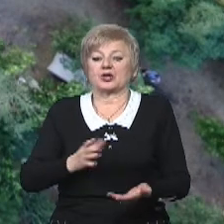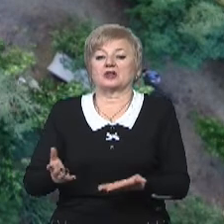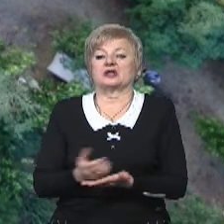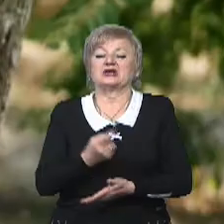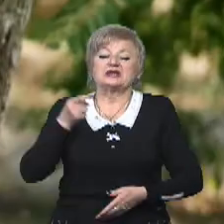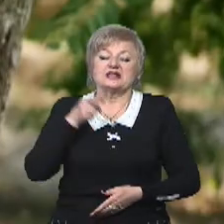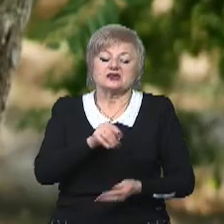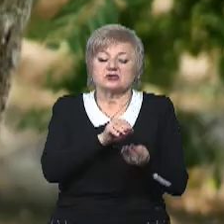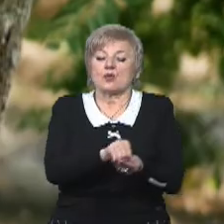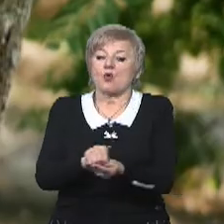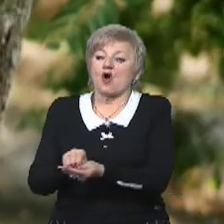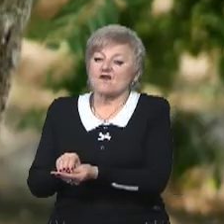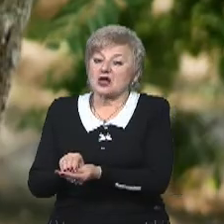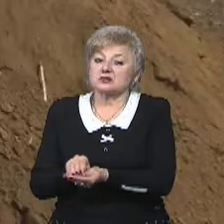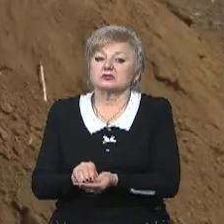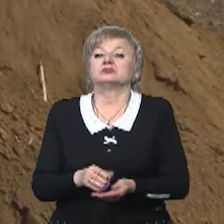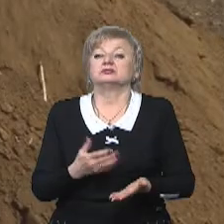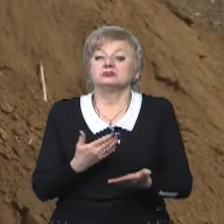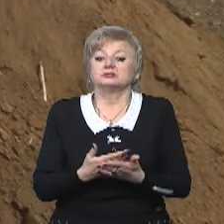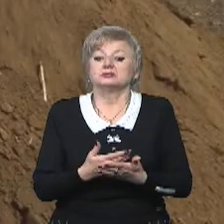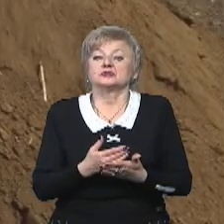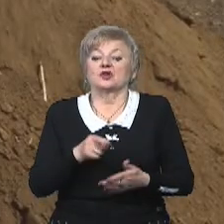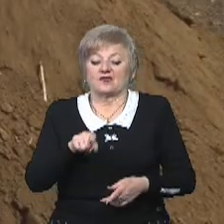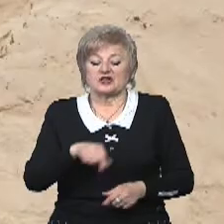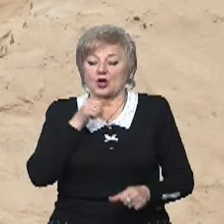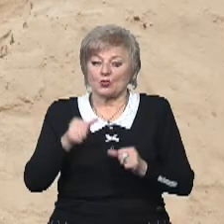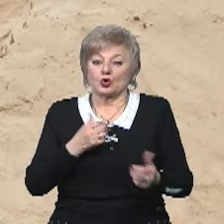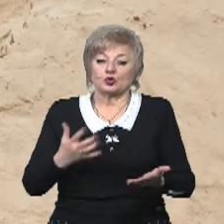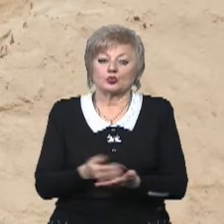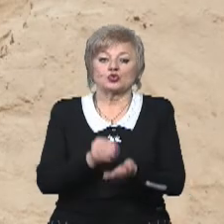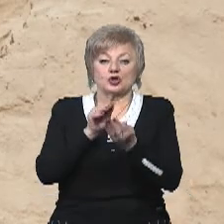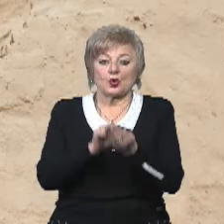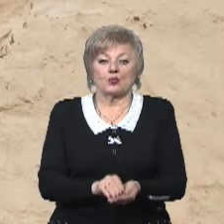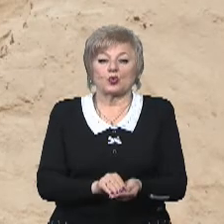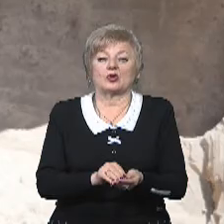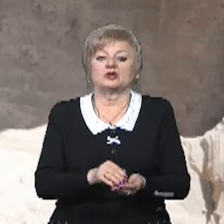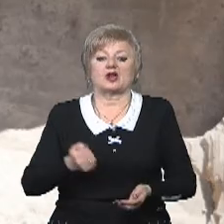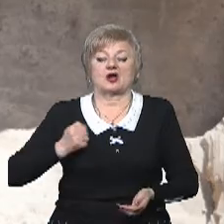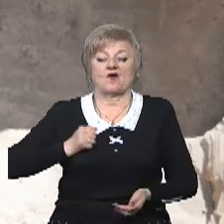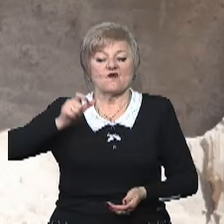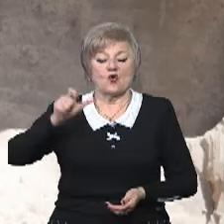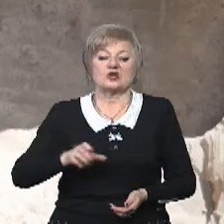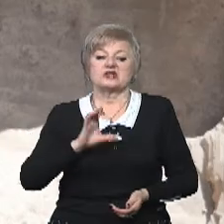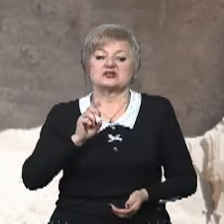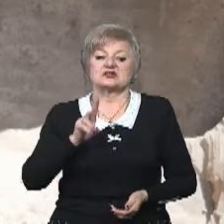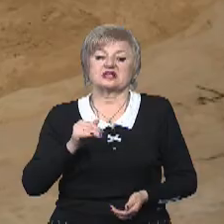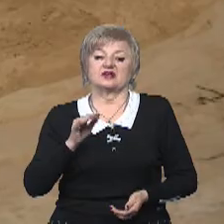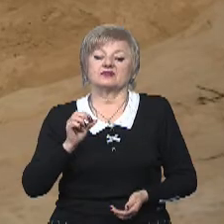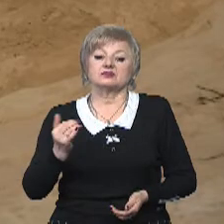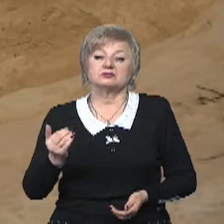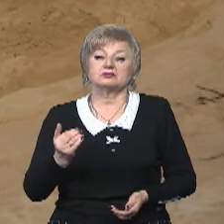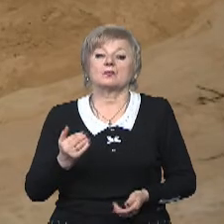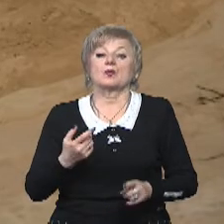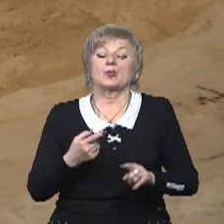1000 поховань, з них майже 400 скіфські. Цього року археологи знайшли поховання скіфського воїна. Разом з його рештками знайдені